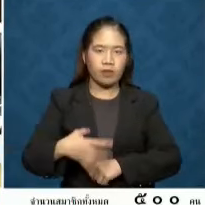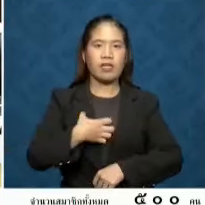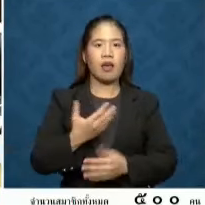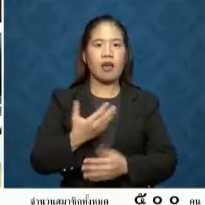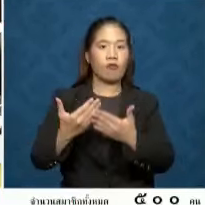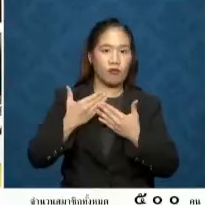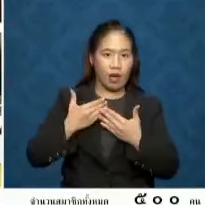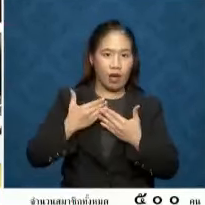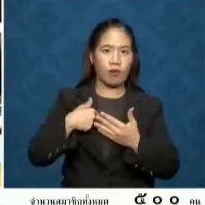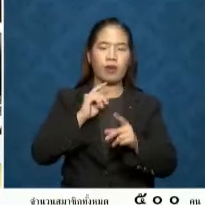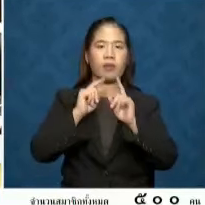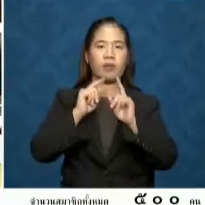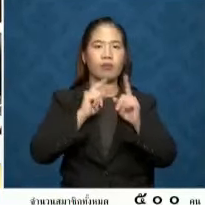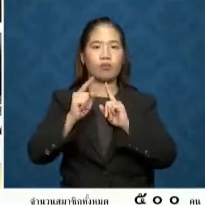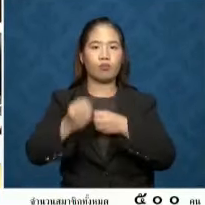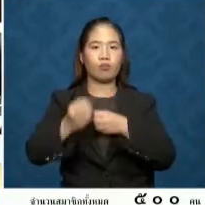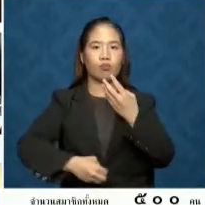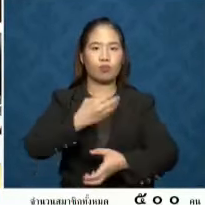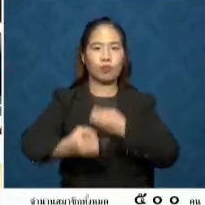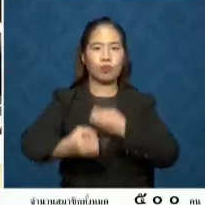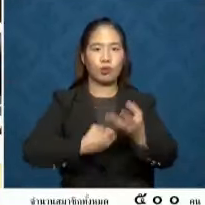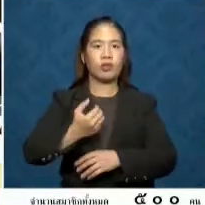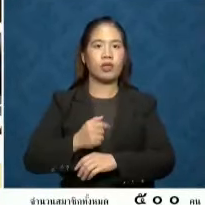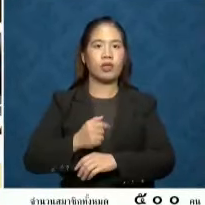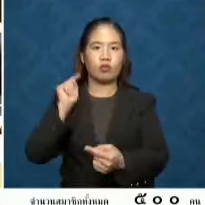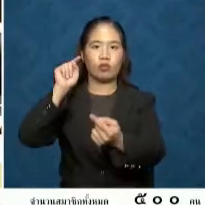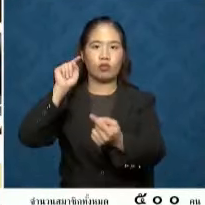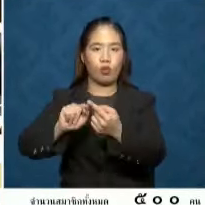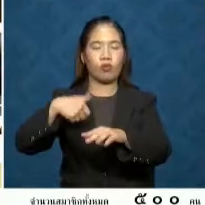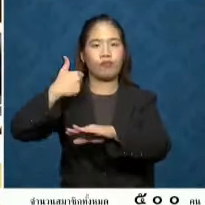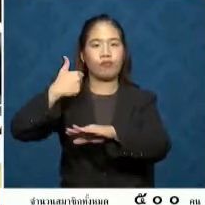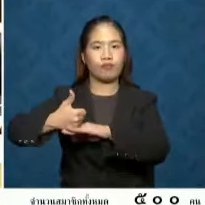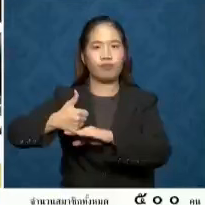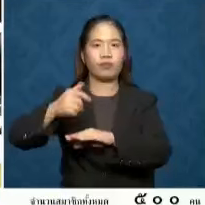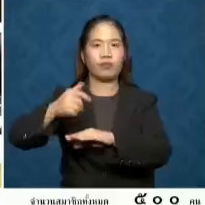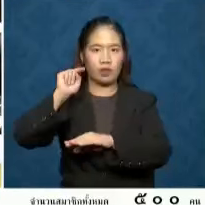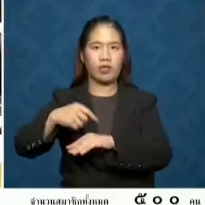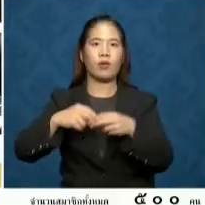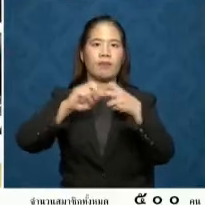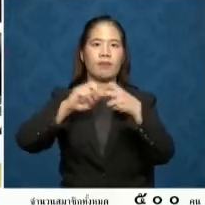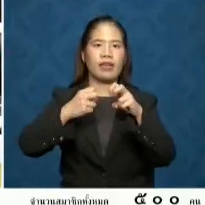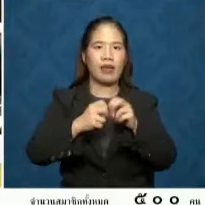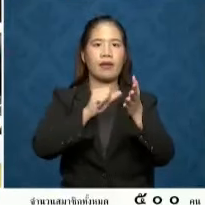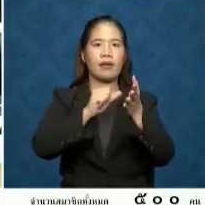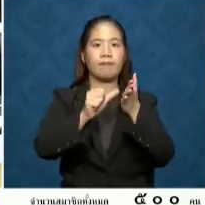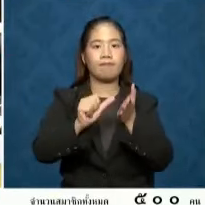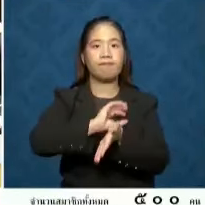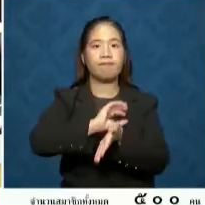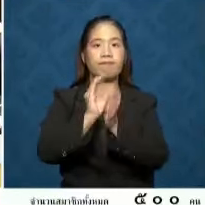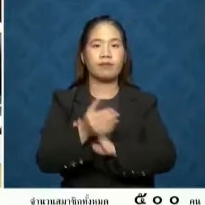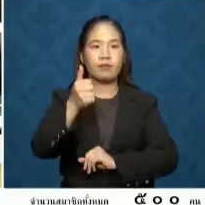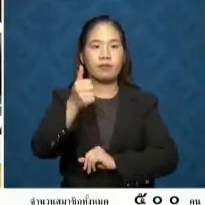ผ่านไปยังท่านรัฐมนตรีในฐานะที่มีอำนาจในการแก้ไขในสิ่งที่มันผิดให้ถูกได้ก่อนที่กองทัพเรือจะแถล